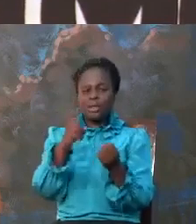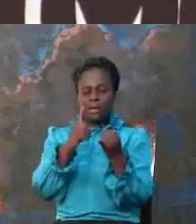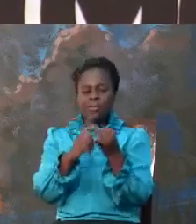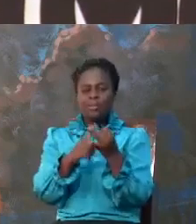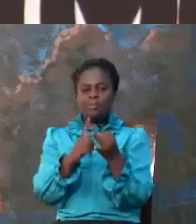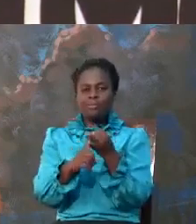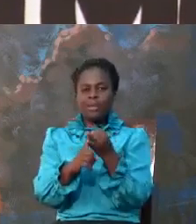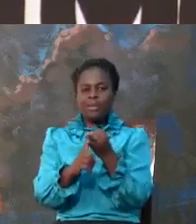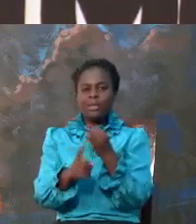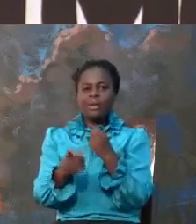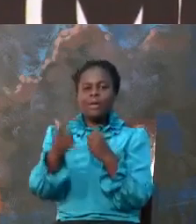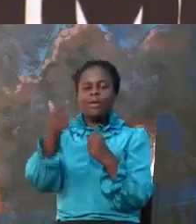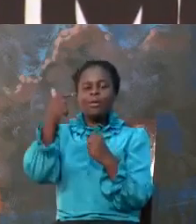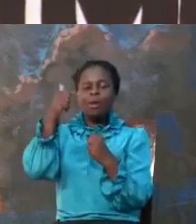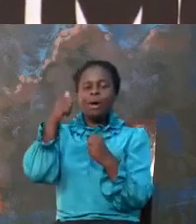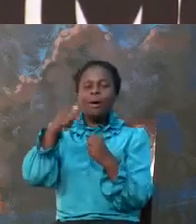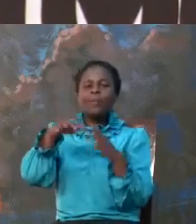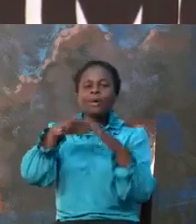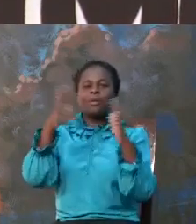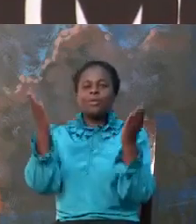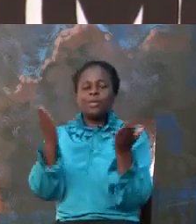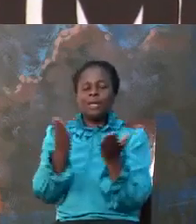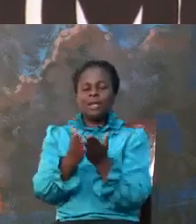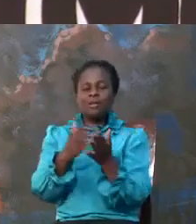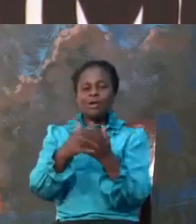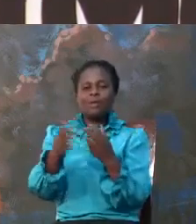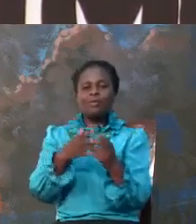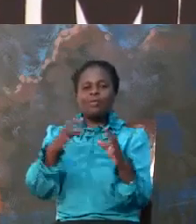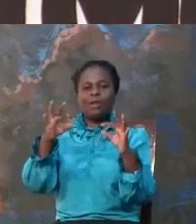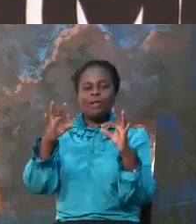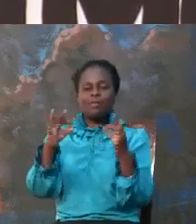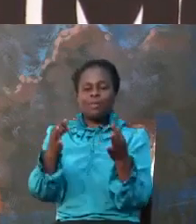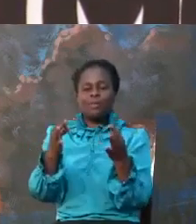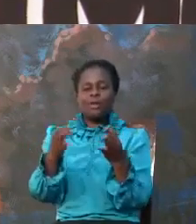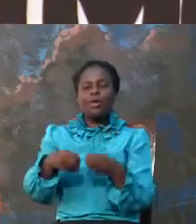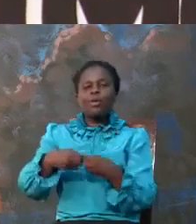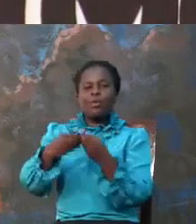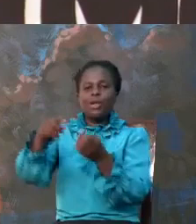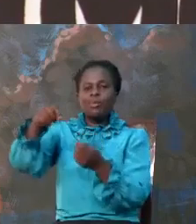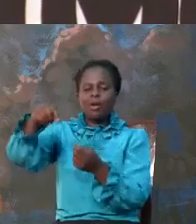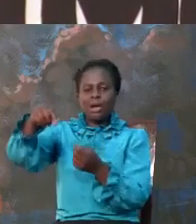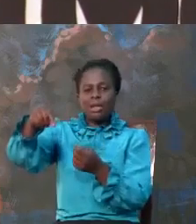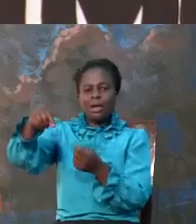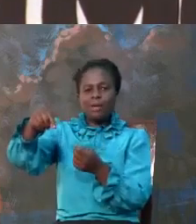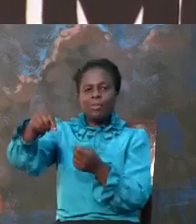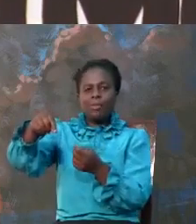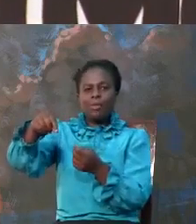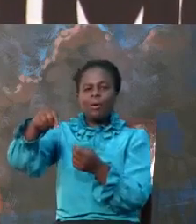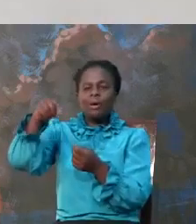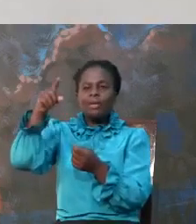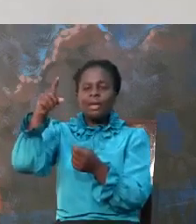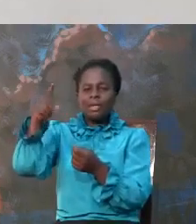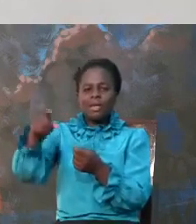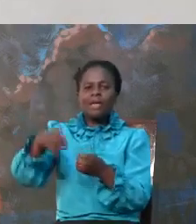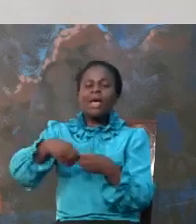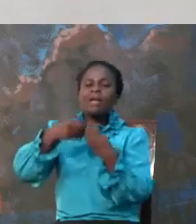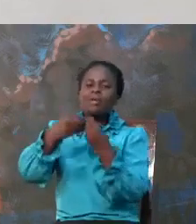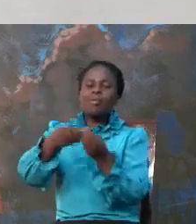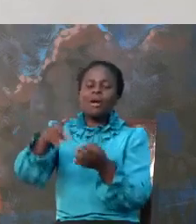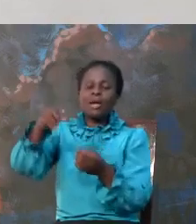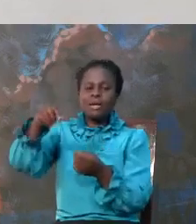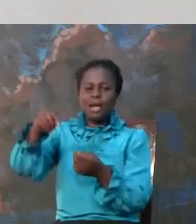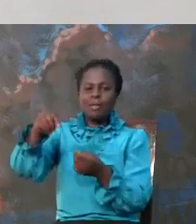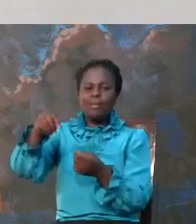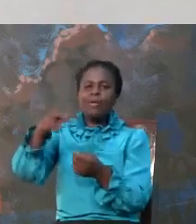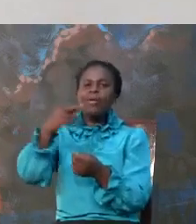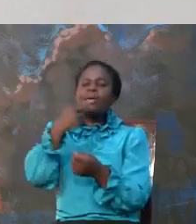kwani wa duniani walifanyaje? Walienda na damu. Yeye anaenda na nini pia? Anaenda na damu. Biblia inasema ya